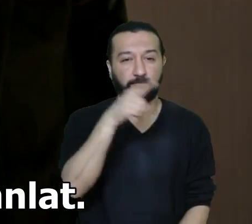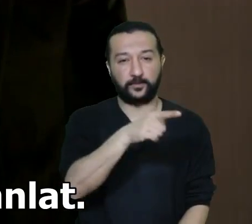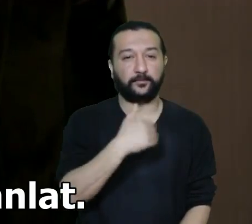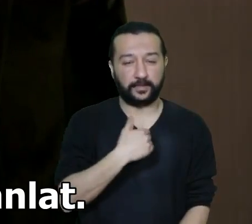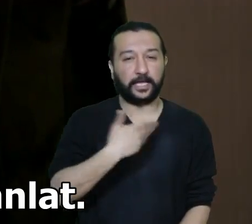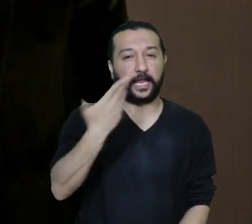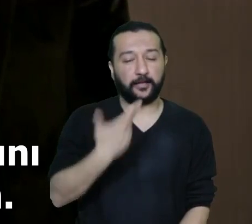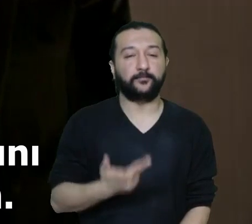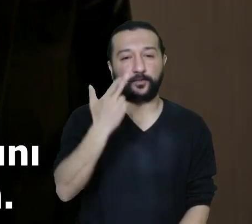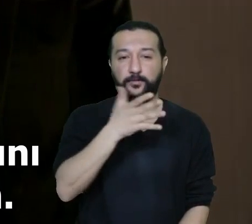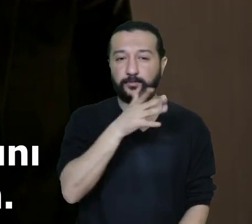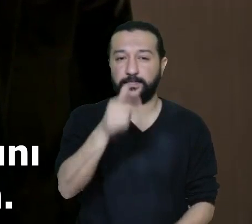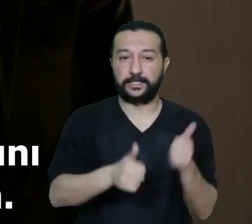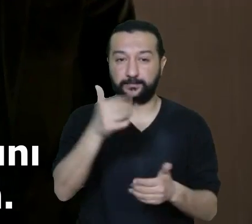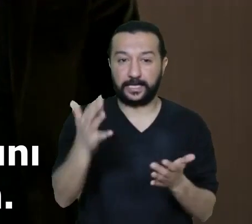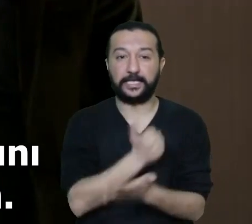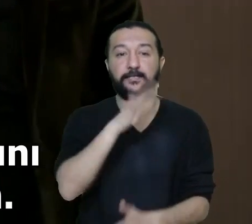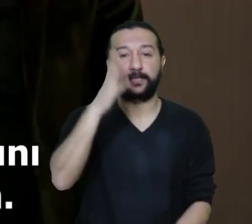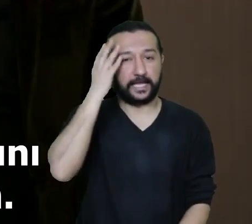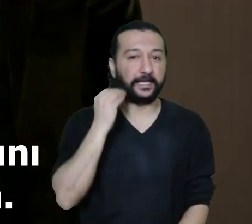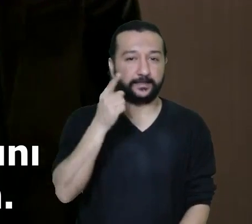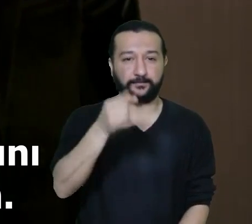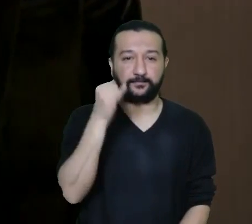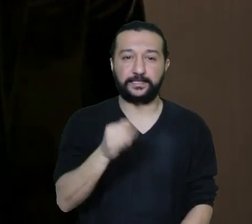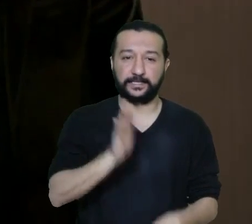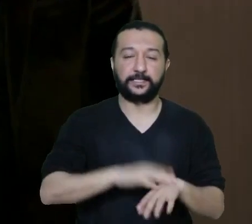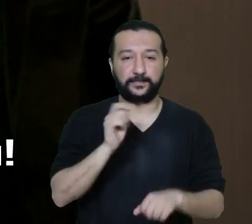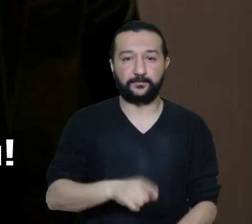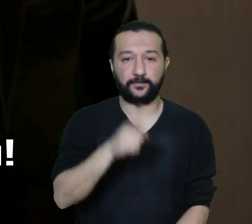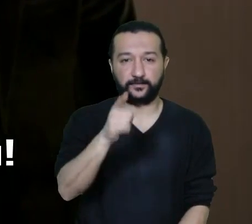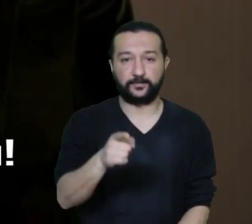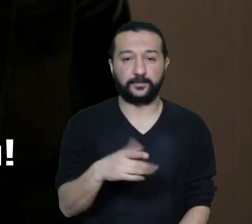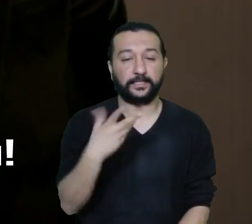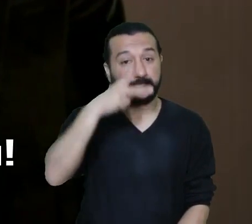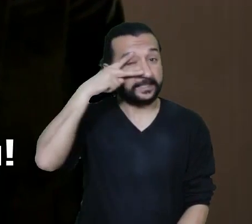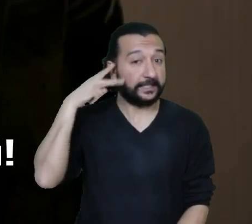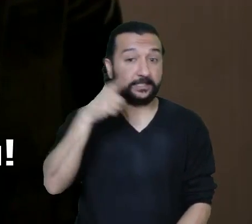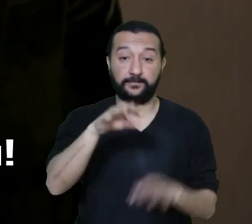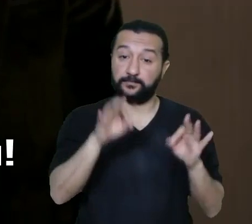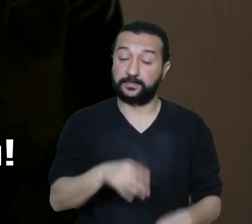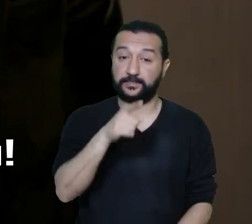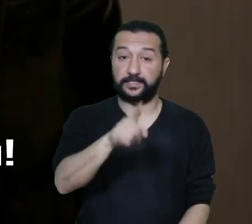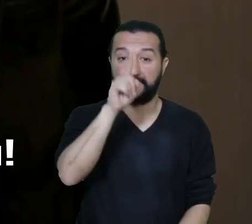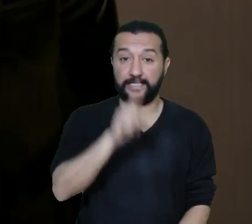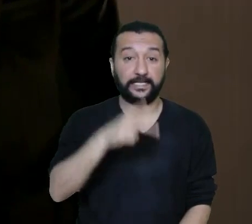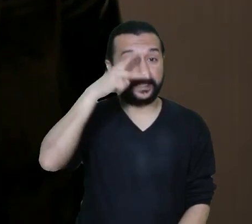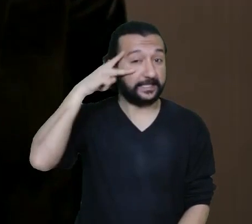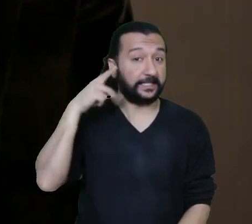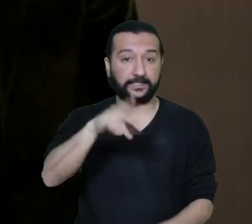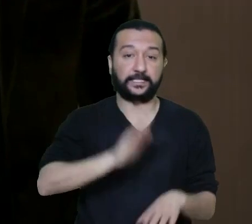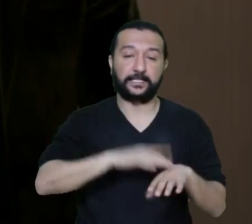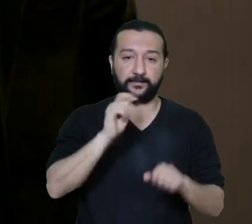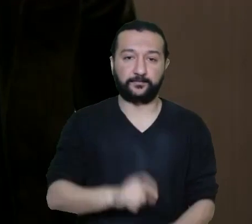benim külahıma anlat. Yarışmayı kazanamayacağını anladı, pislik yapıyor. Hileyi sen başlattın Şükrü. İlk hileyi sen